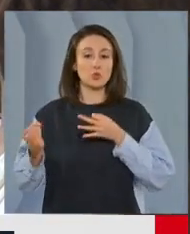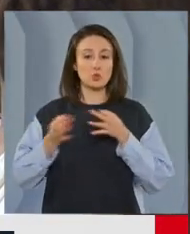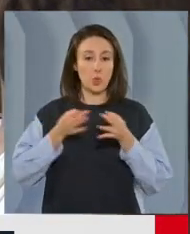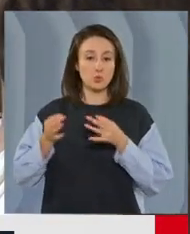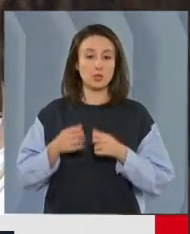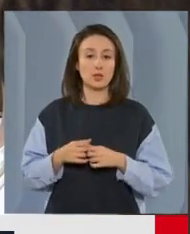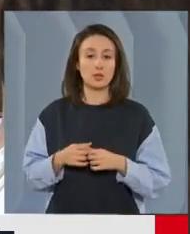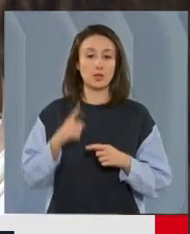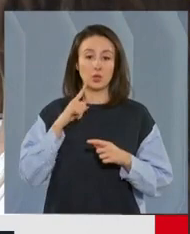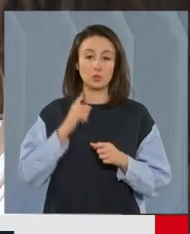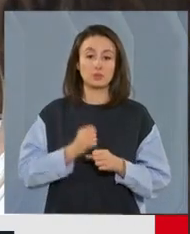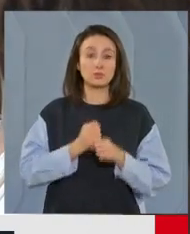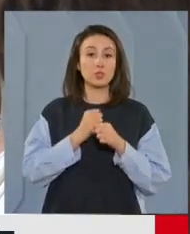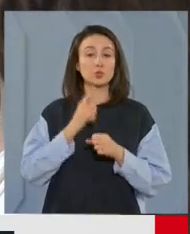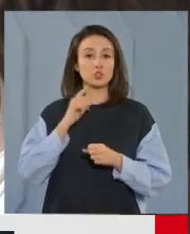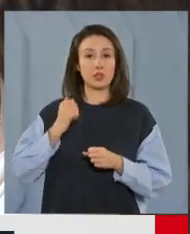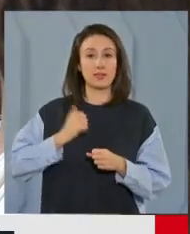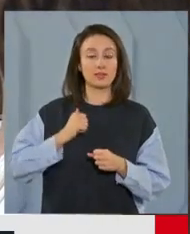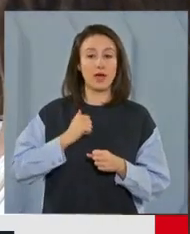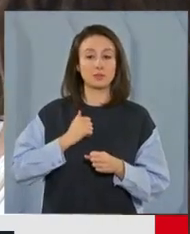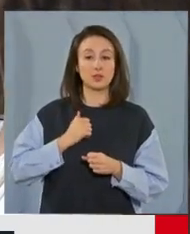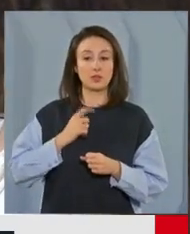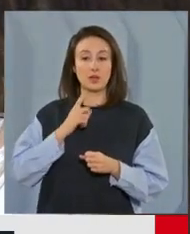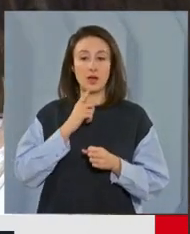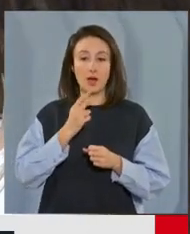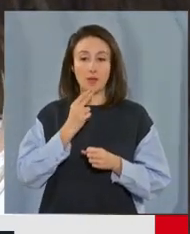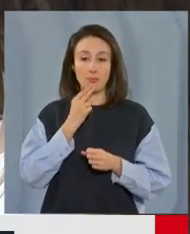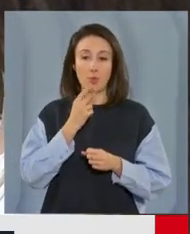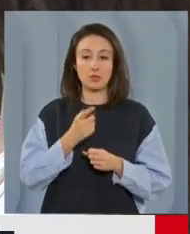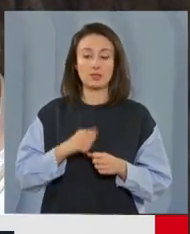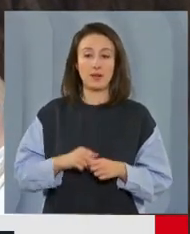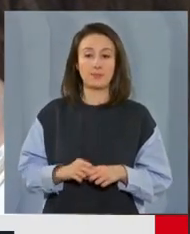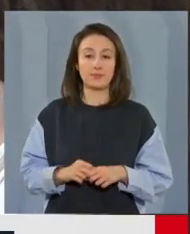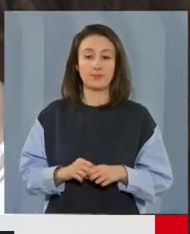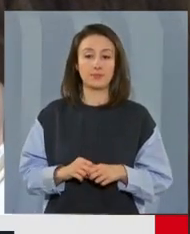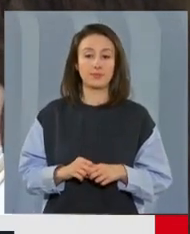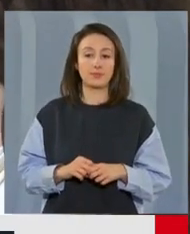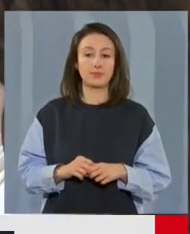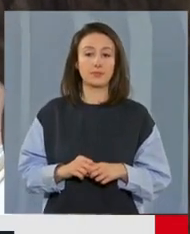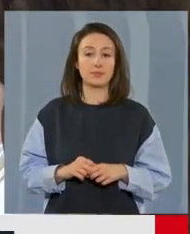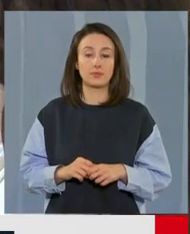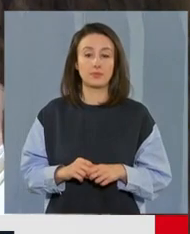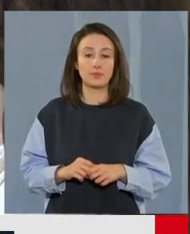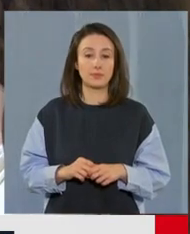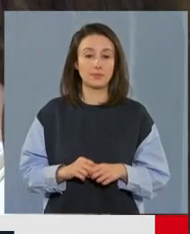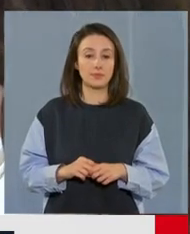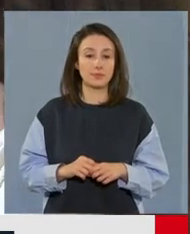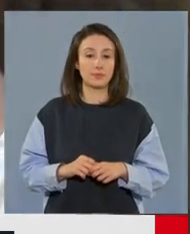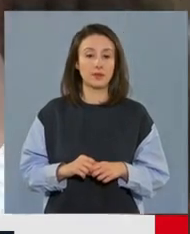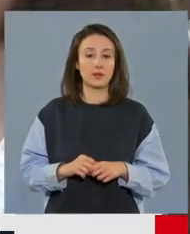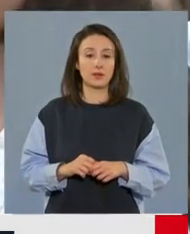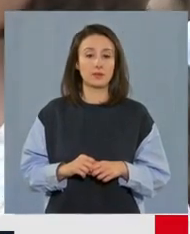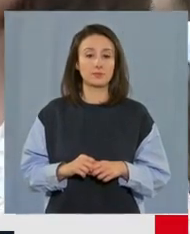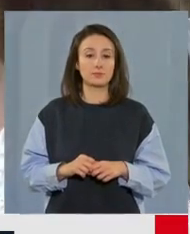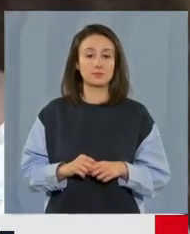cu sprijinul jandarmilor și cu cea a poliției este, dacă vreți, duce la